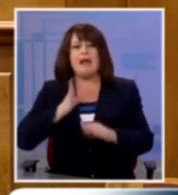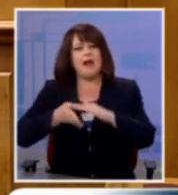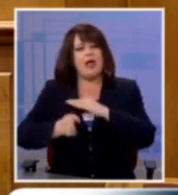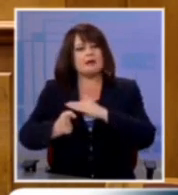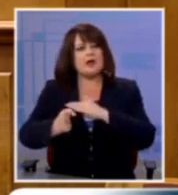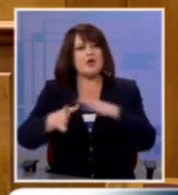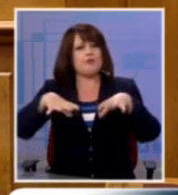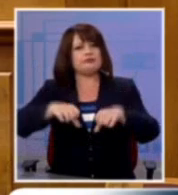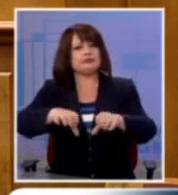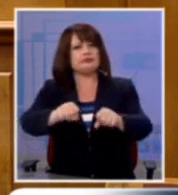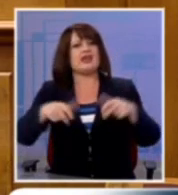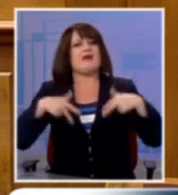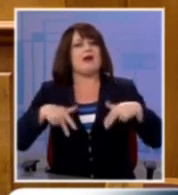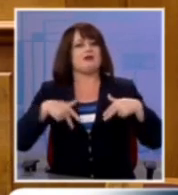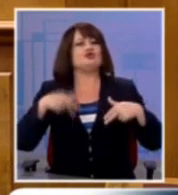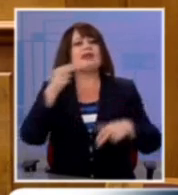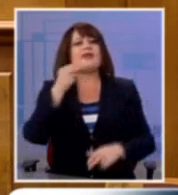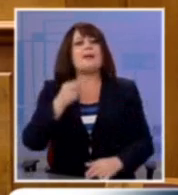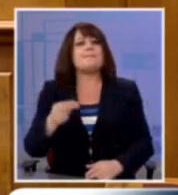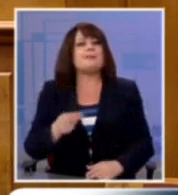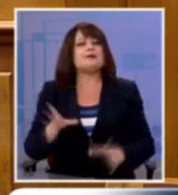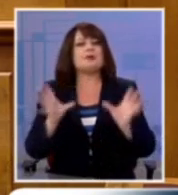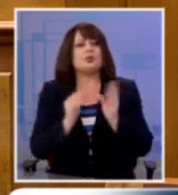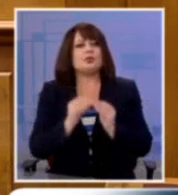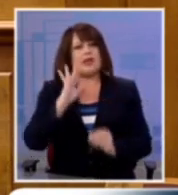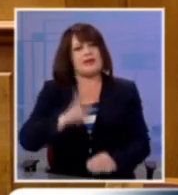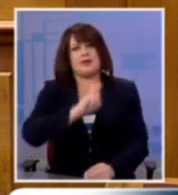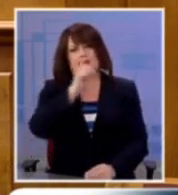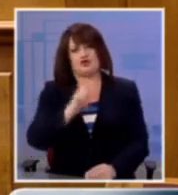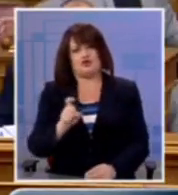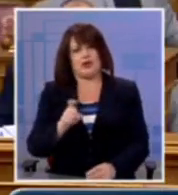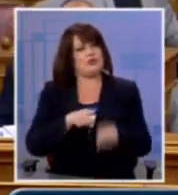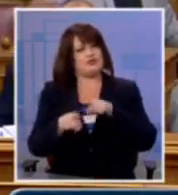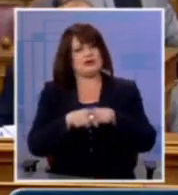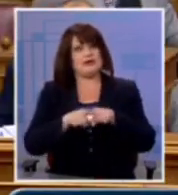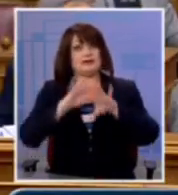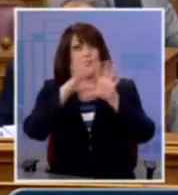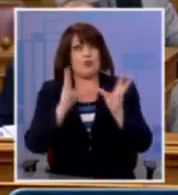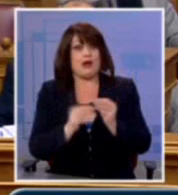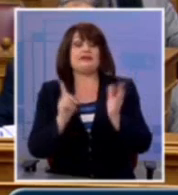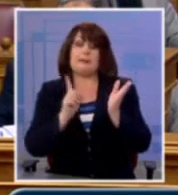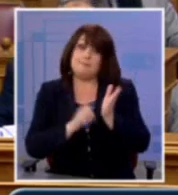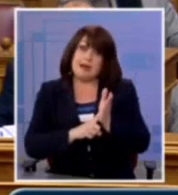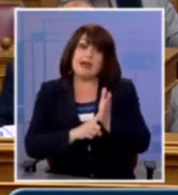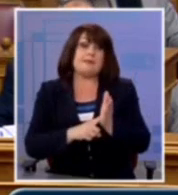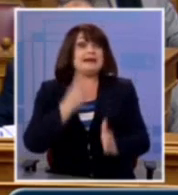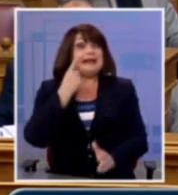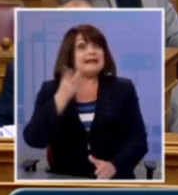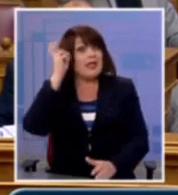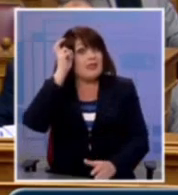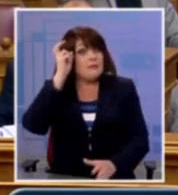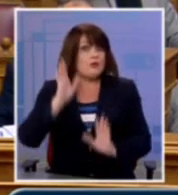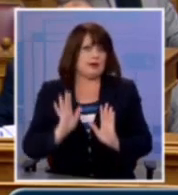κράτος πάνω σε τομείς που αφορούσαν και την καθημερινή ζωή. Όλα αυτά θα πρέπει, κατά τη γνώμη μου, να τα